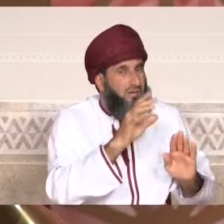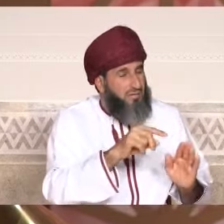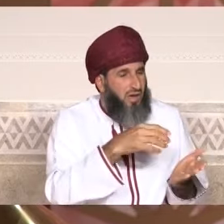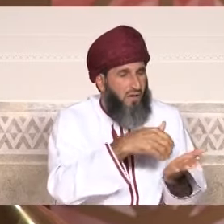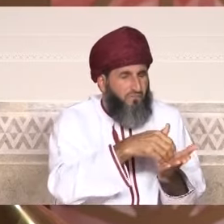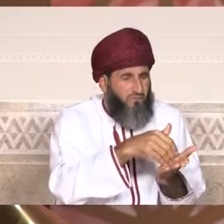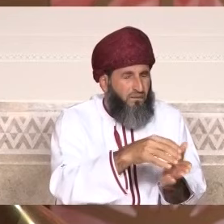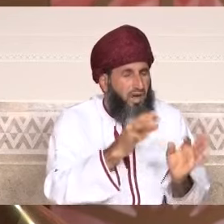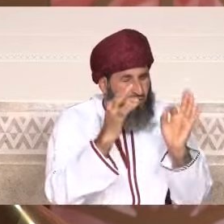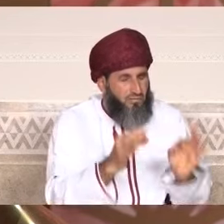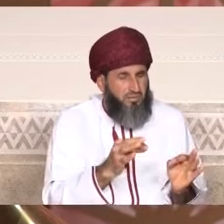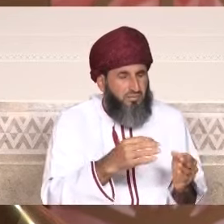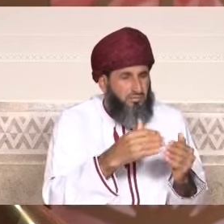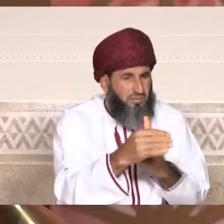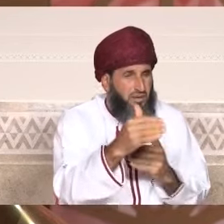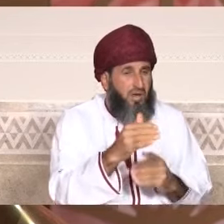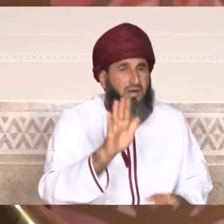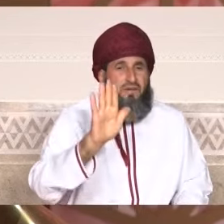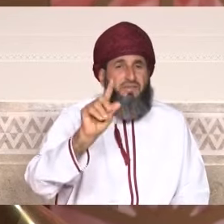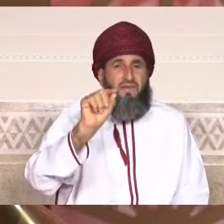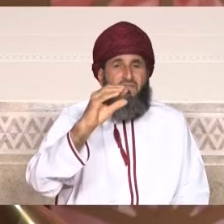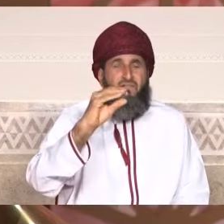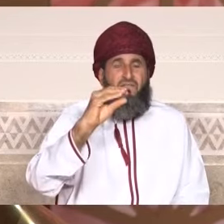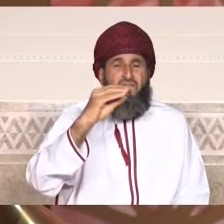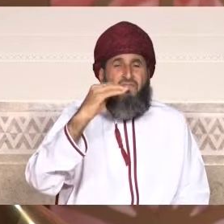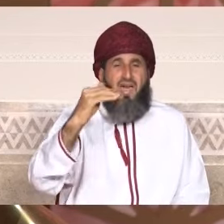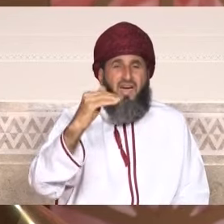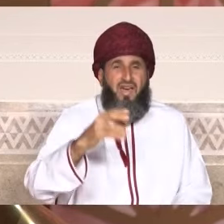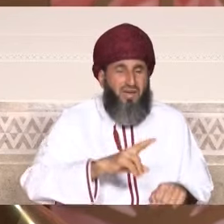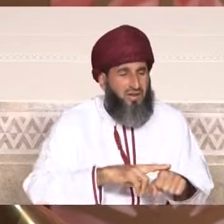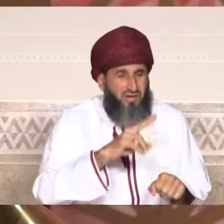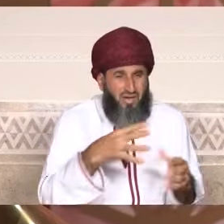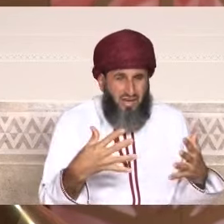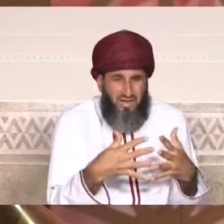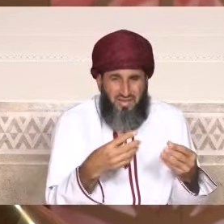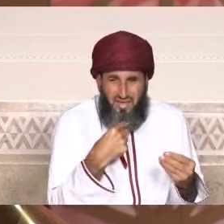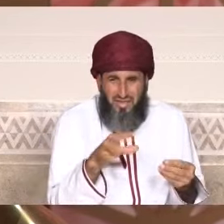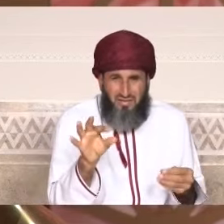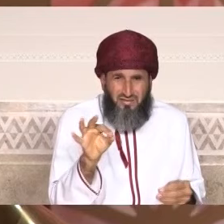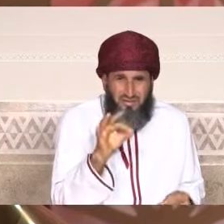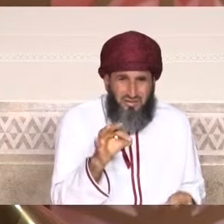عفيفات بعيدات عن السفاح وألا يتخذن من يخاللن.